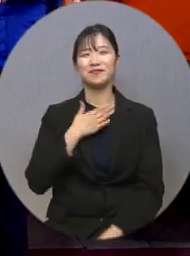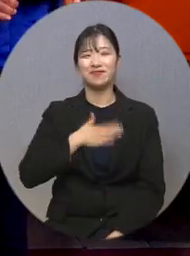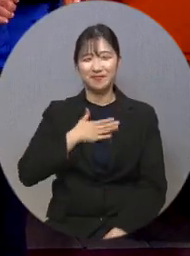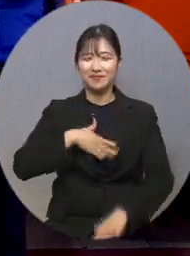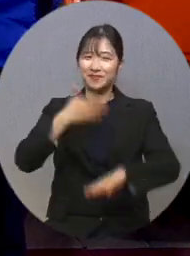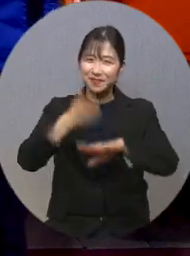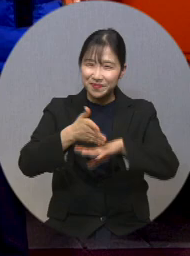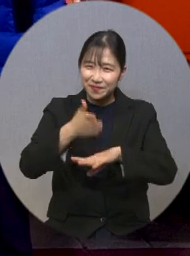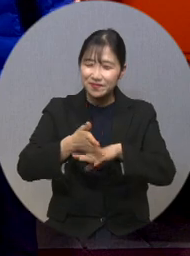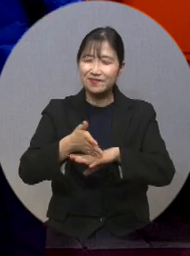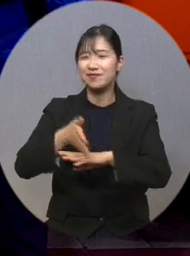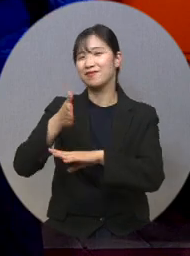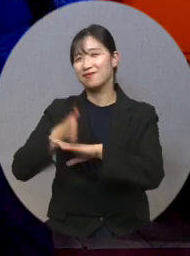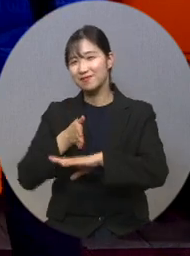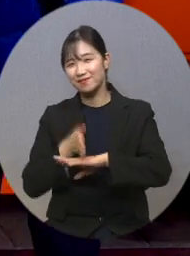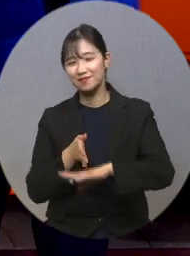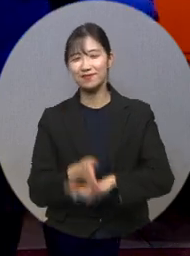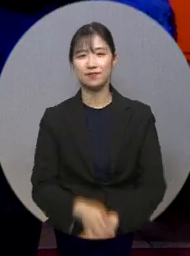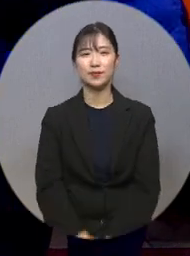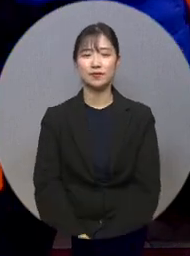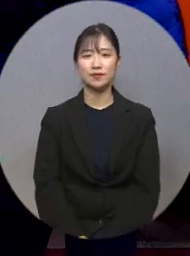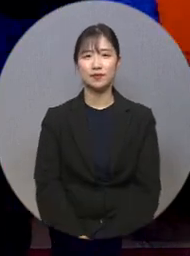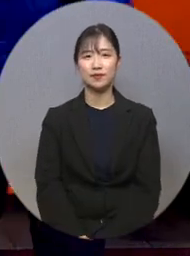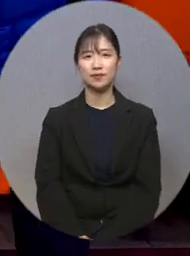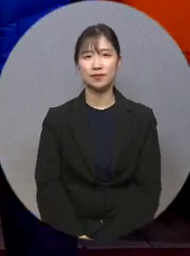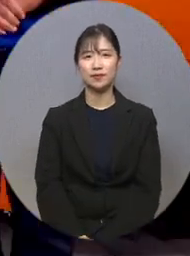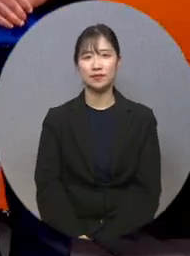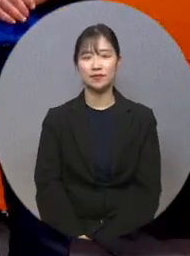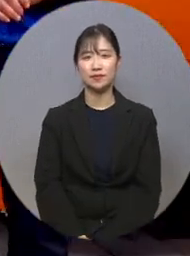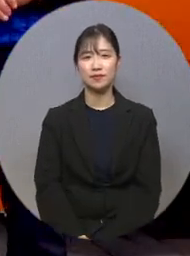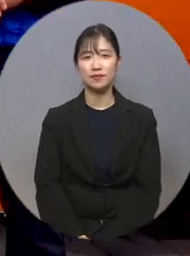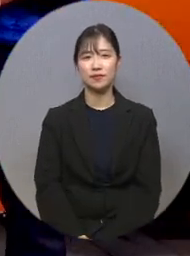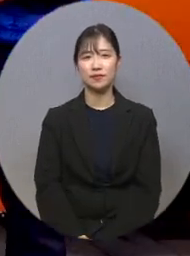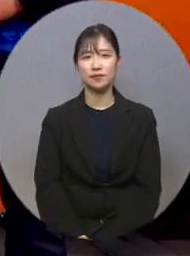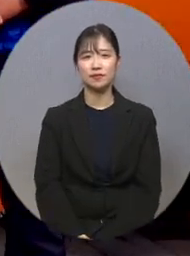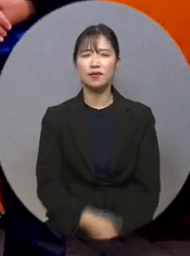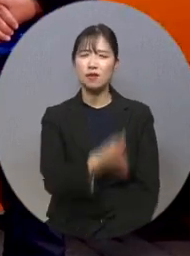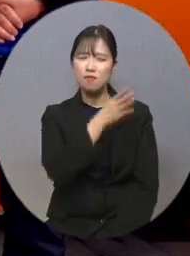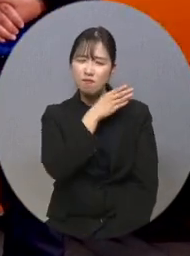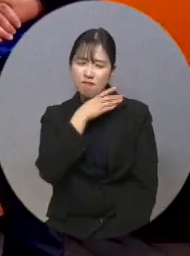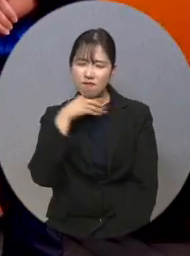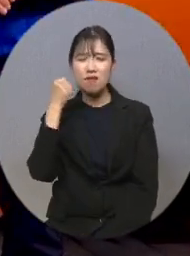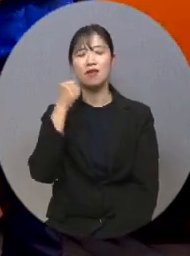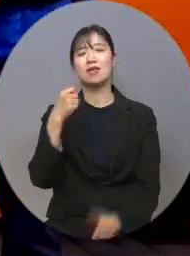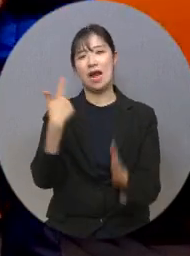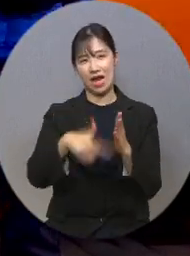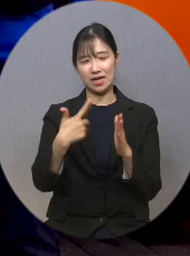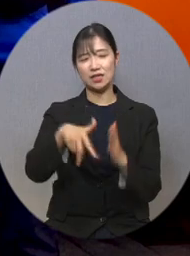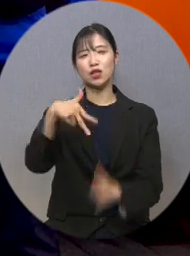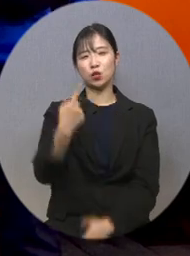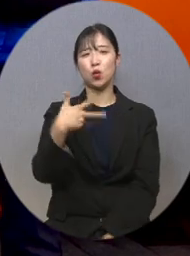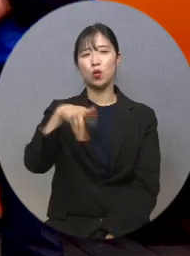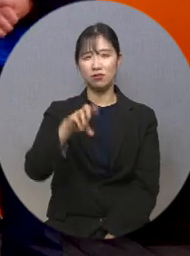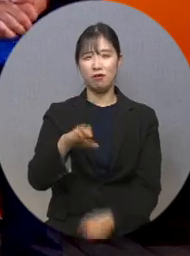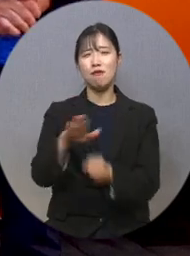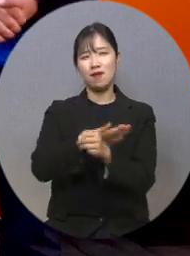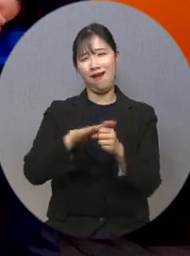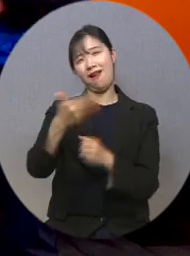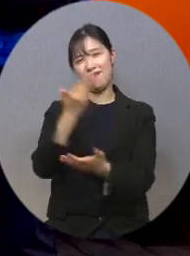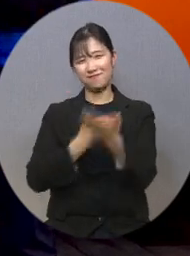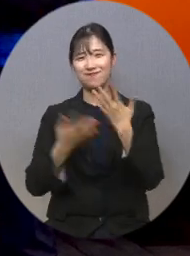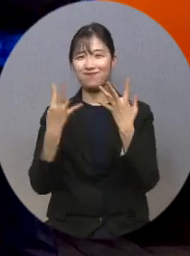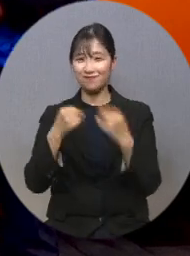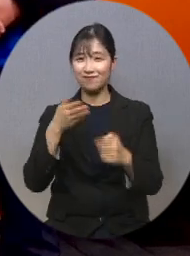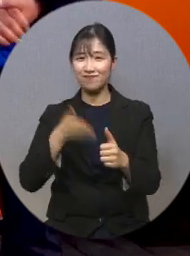하겠습니다. 고맙습니다. 감사합니다. 예, 잘했습니다. 야 이렇게 맛있는 우리 강진의 조청 많이 사랑해주시면